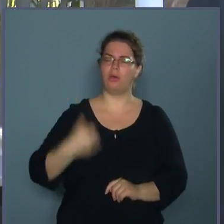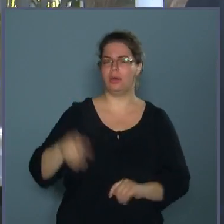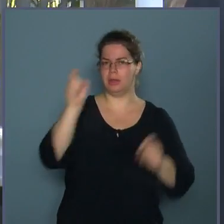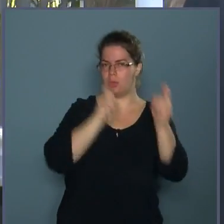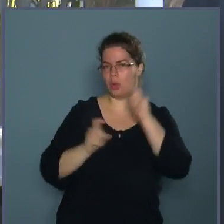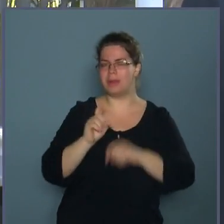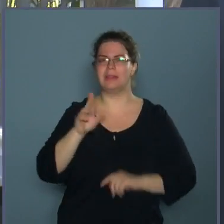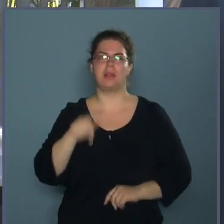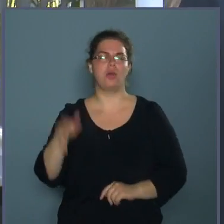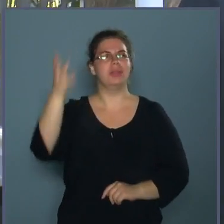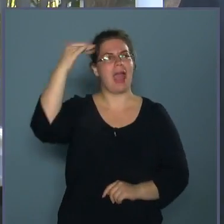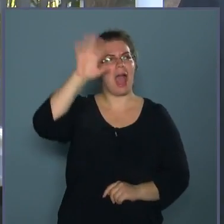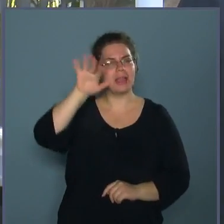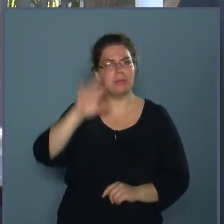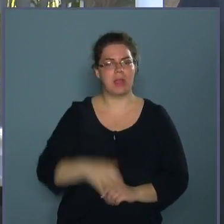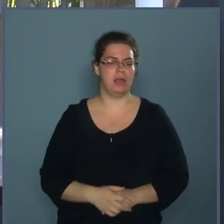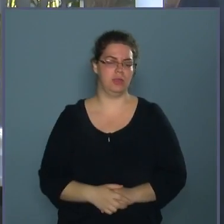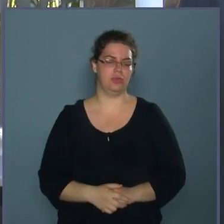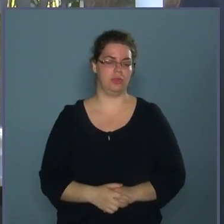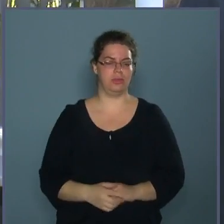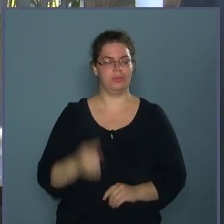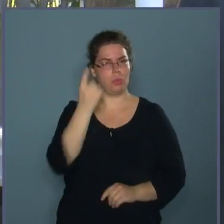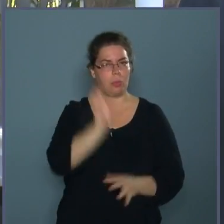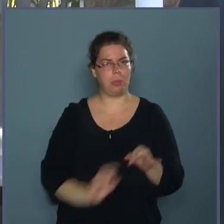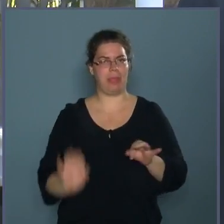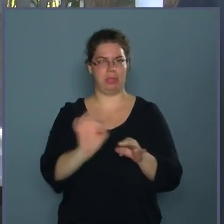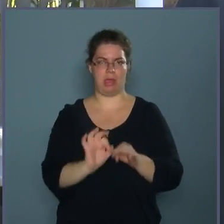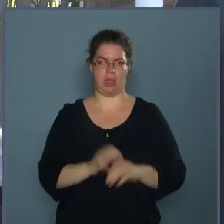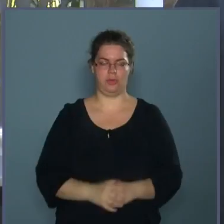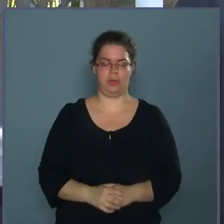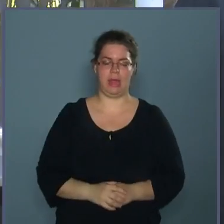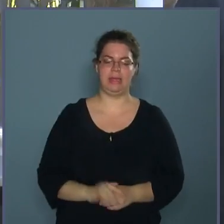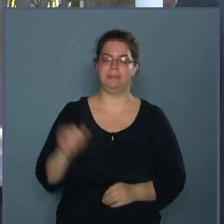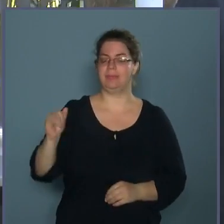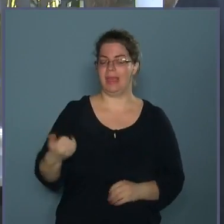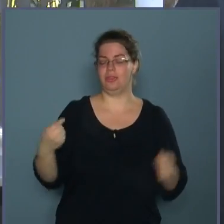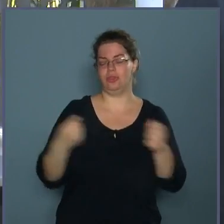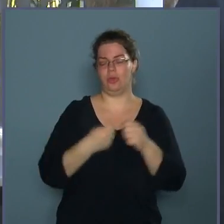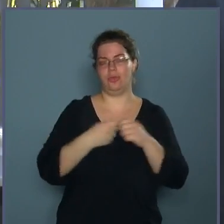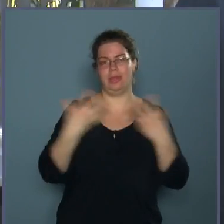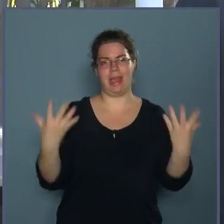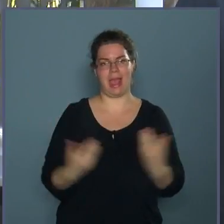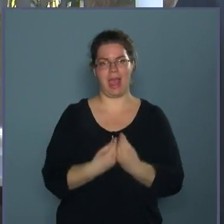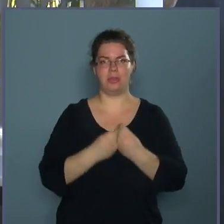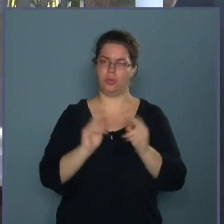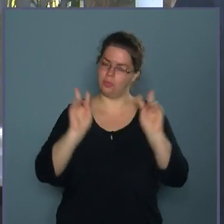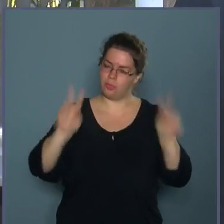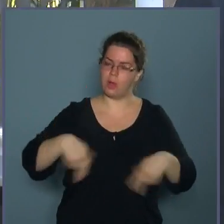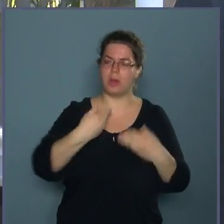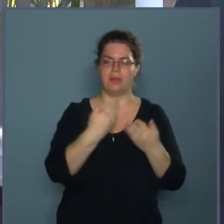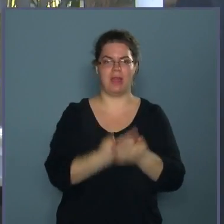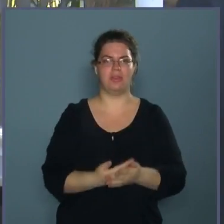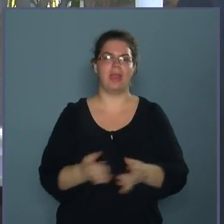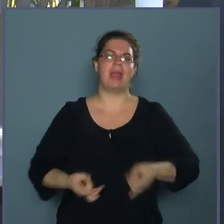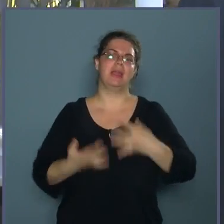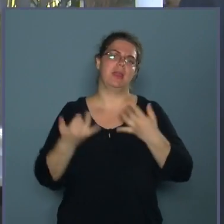gondolatokat, az akkori elképzeléseket beteljesítsük, és közösen együtt valóra váltsuk. Engedjék meg, hogy